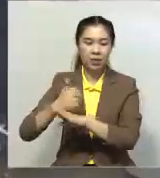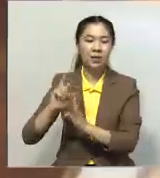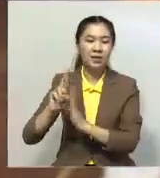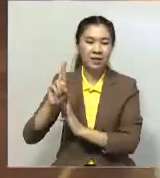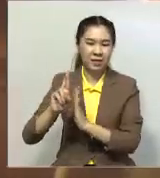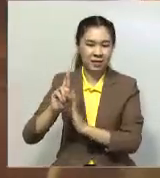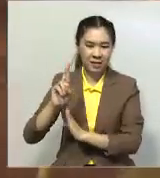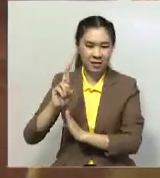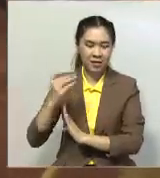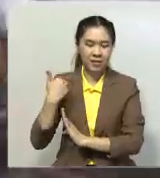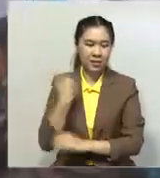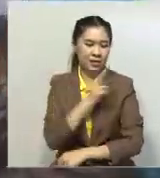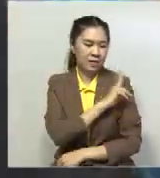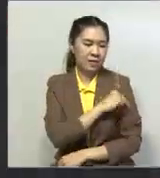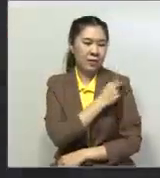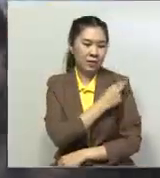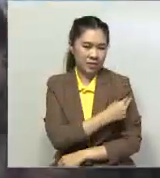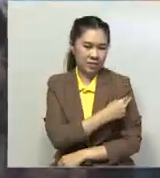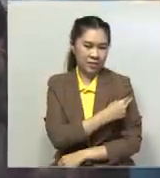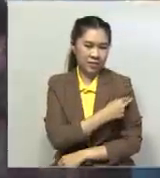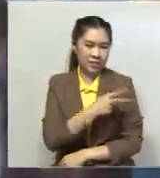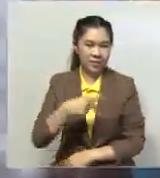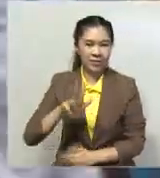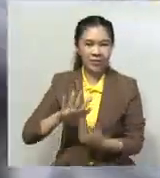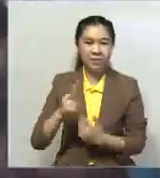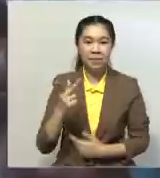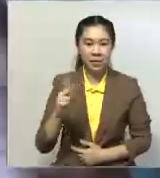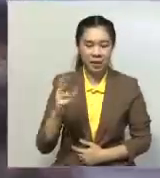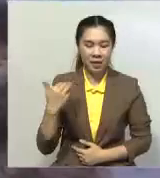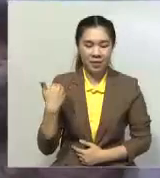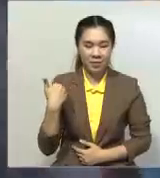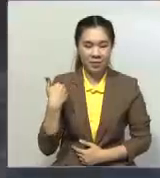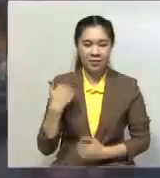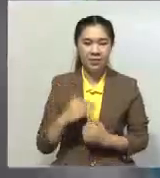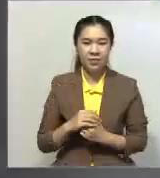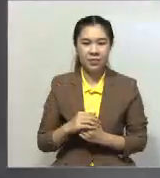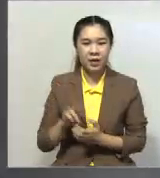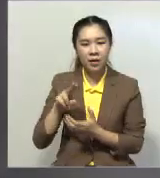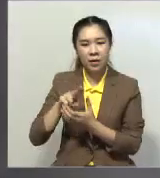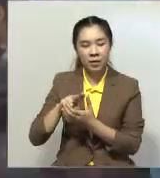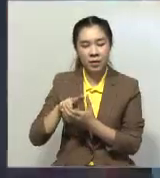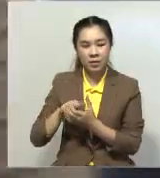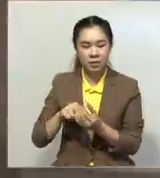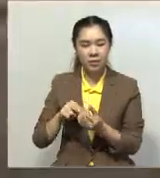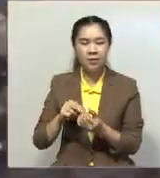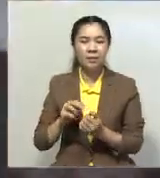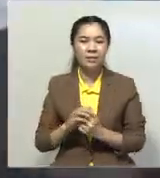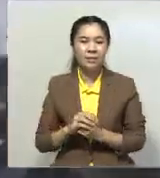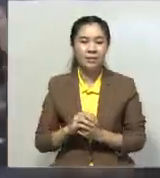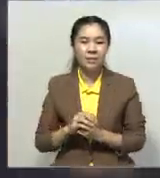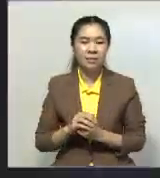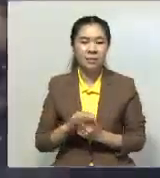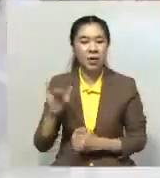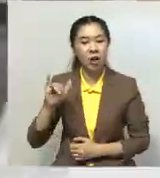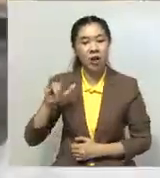ายและพันโทนายแพทย์ภาคโลหารชุนพร้อมด้วยนางวลีพรกุนันท์ภรรยาของนาวาตรีสมานพร้อมด้วยญาติ